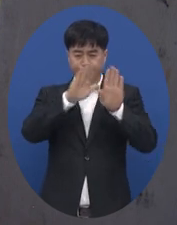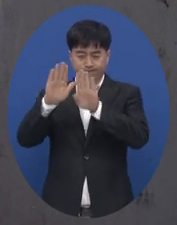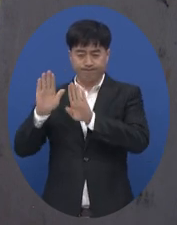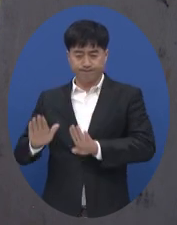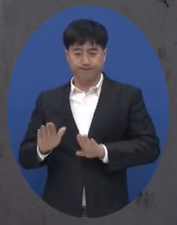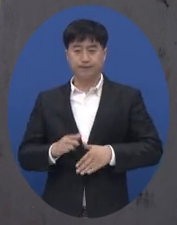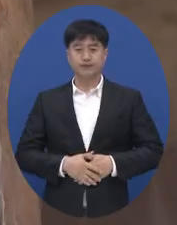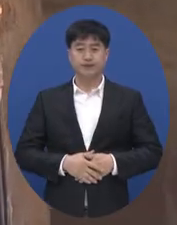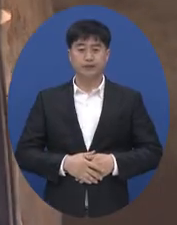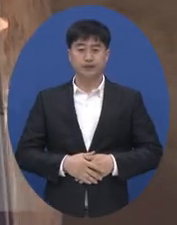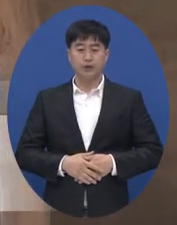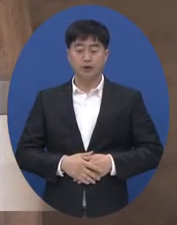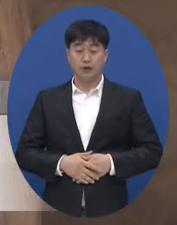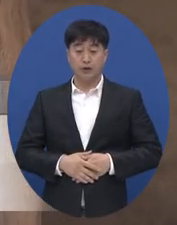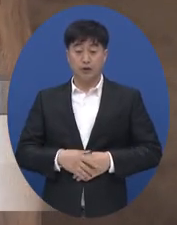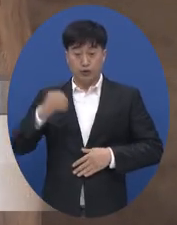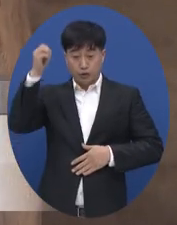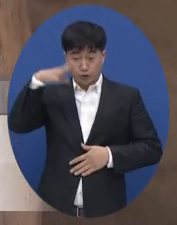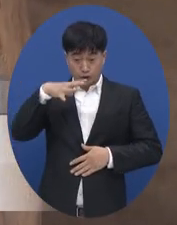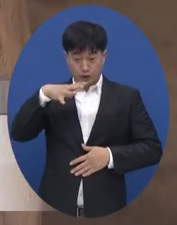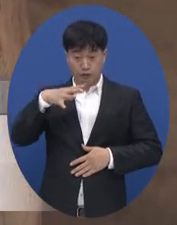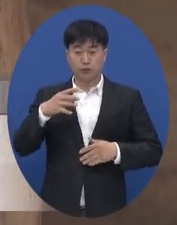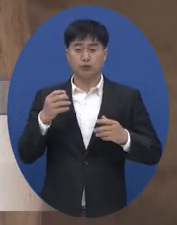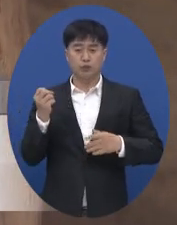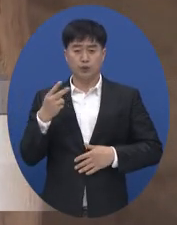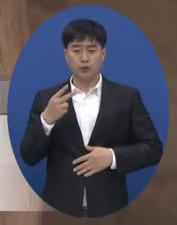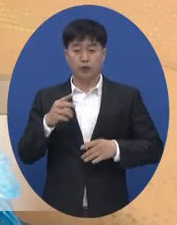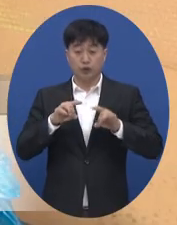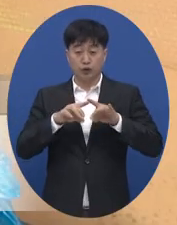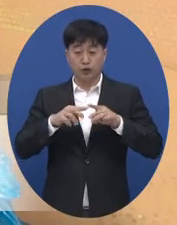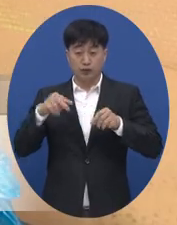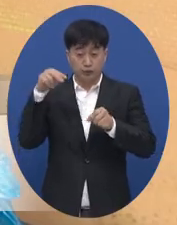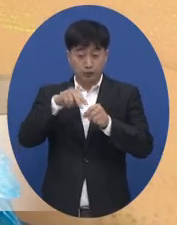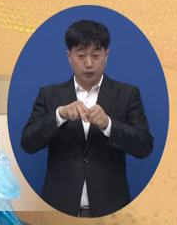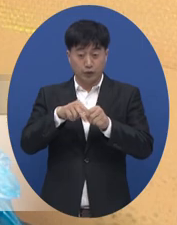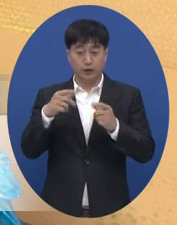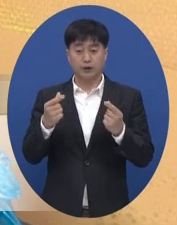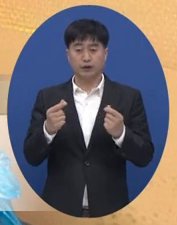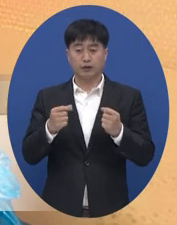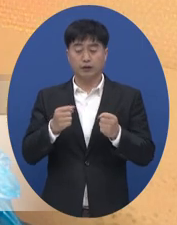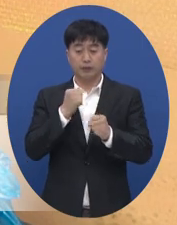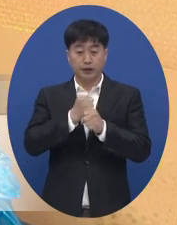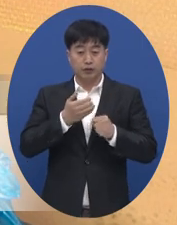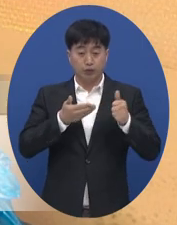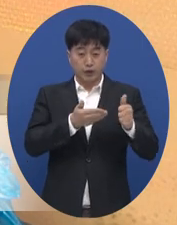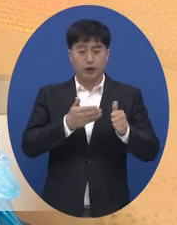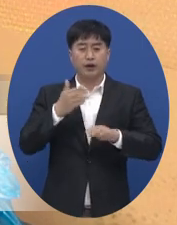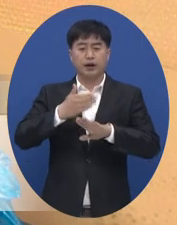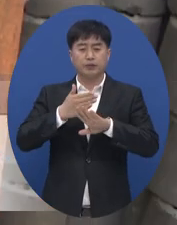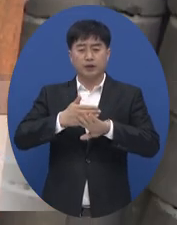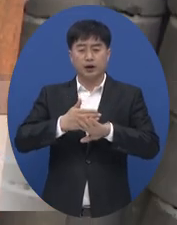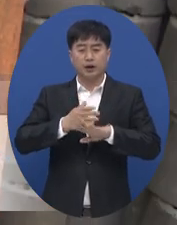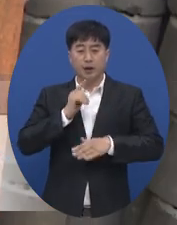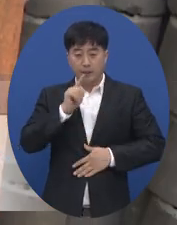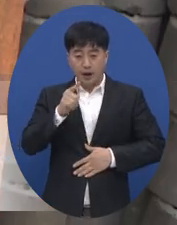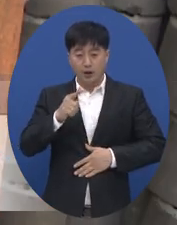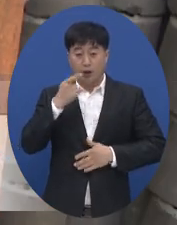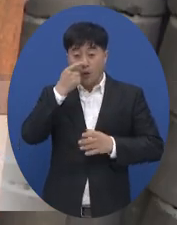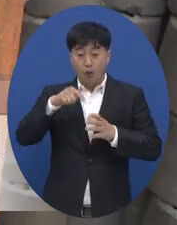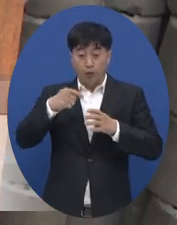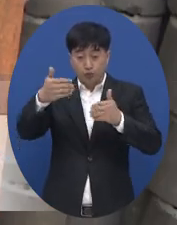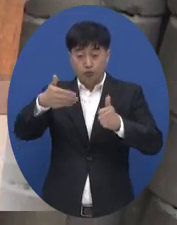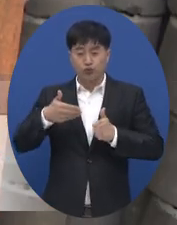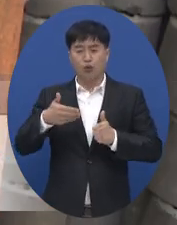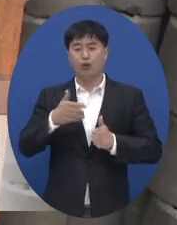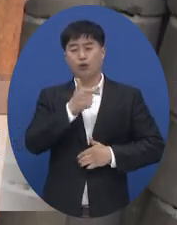달았습니다 안 들어온 것 들어오게 전등 같은거나 이런 콘센트 같은거 보고 해 줘 숫제 감사하다고 고맙다고